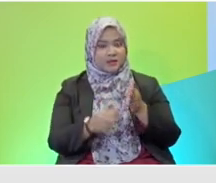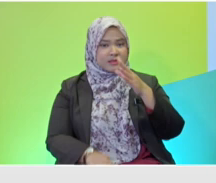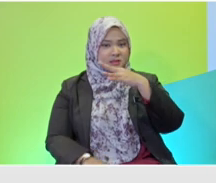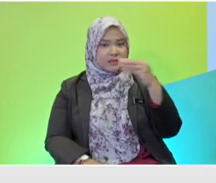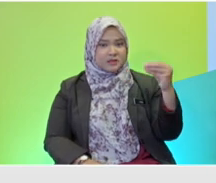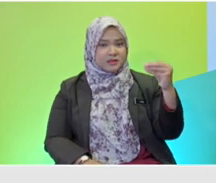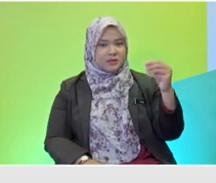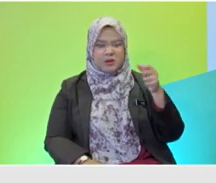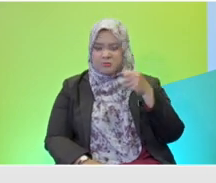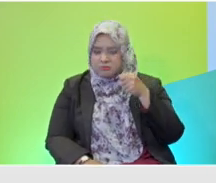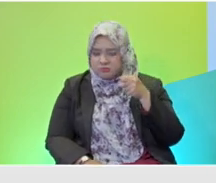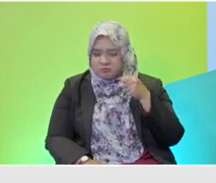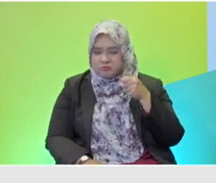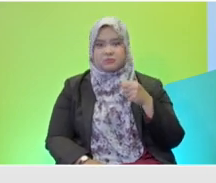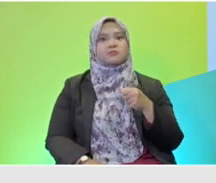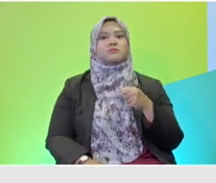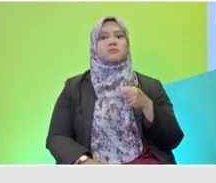kita letakkanlah pembesar